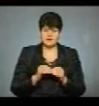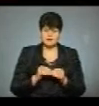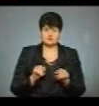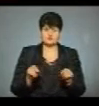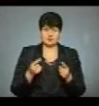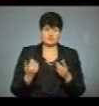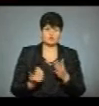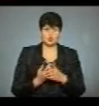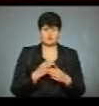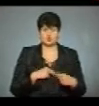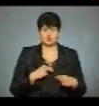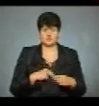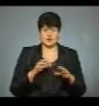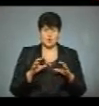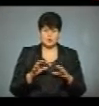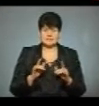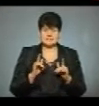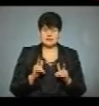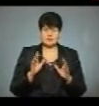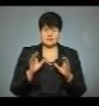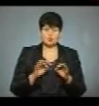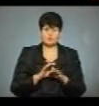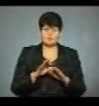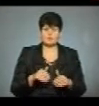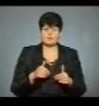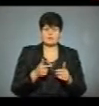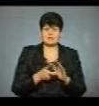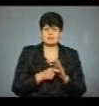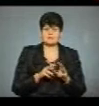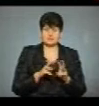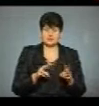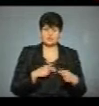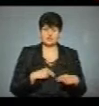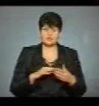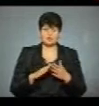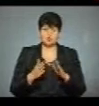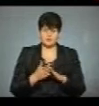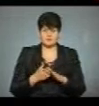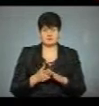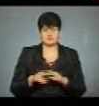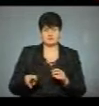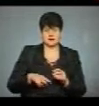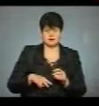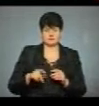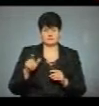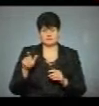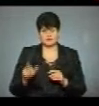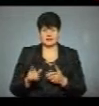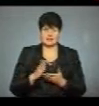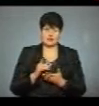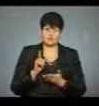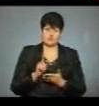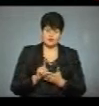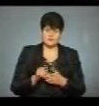створити новий трудовий кодекс. Згідно із законопроєктом, який пропонує Кабмін, трудовий договір між працівником і роботодавцем стає обов'язковим.